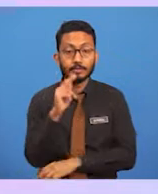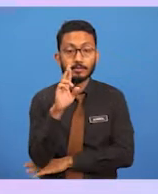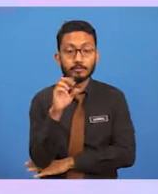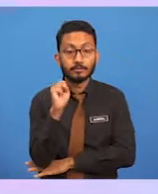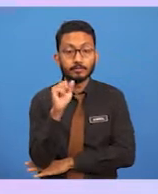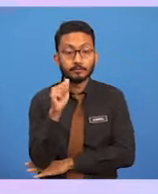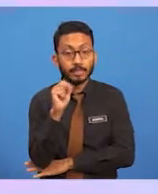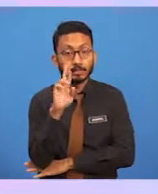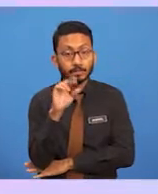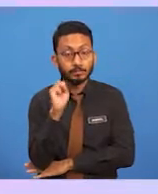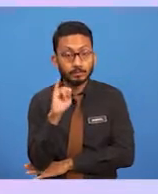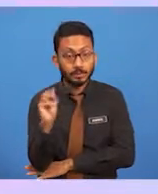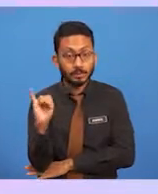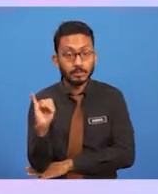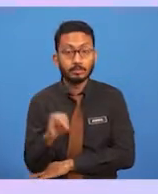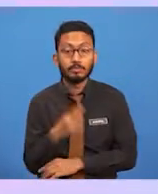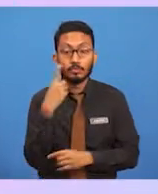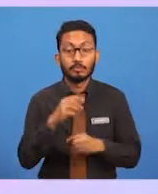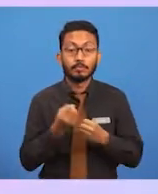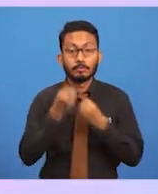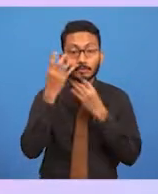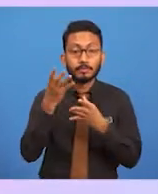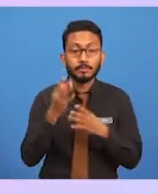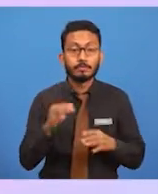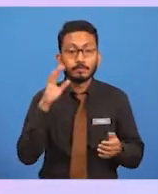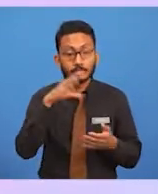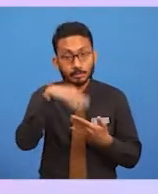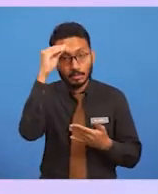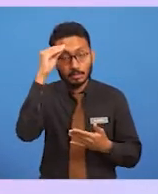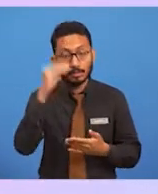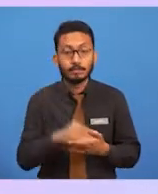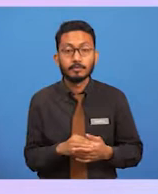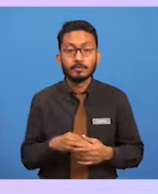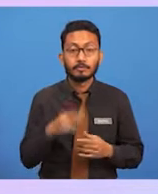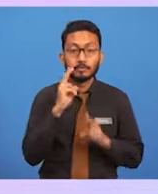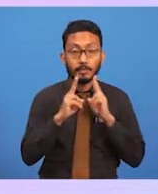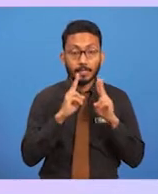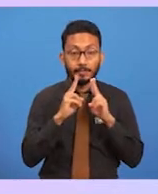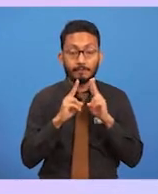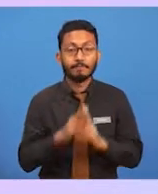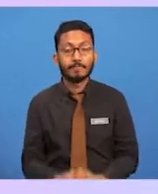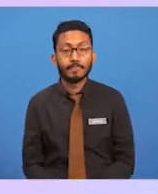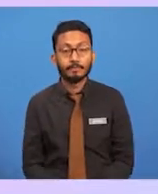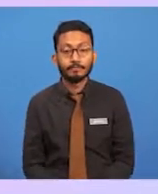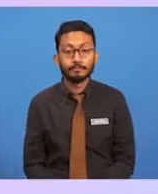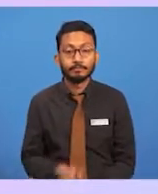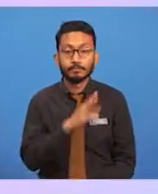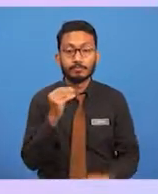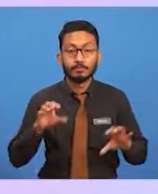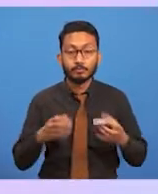Ianya bertujuan untuk menyampaikan maklumat, membuat pengumuman dan menjelaskan sesuatu